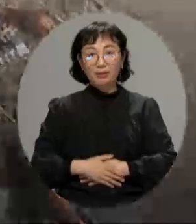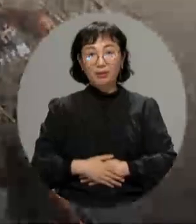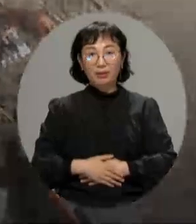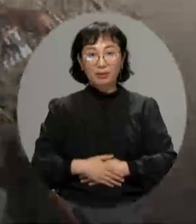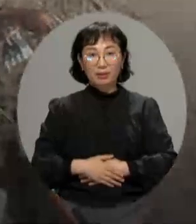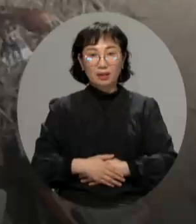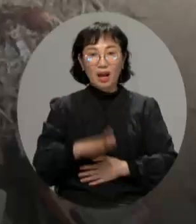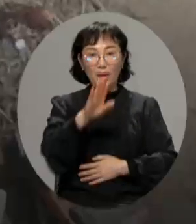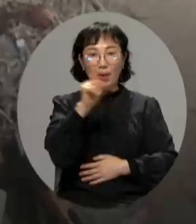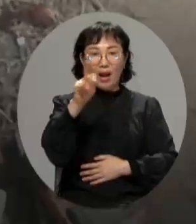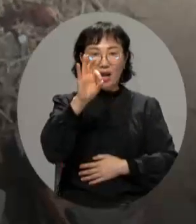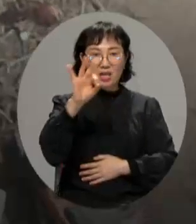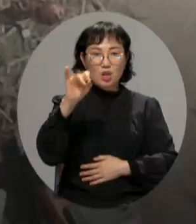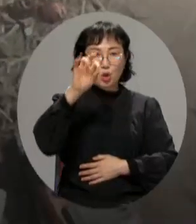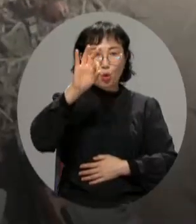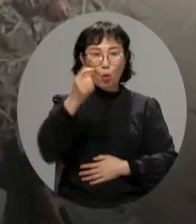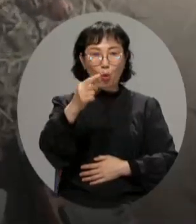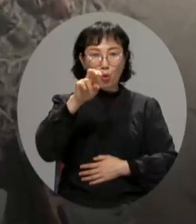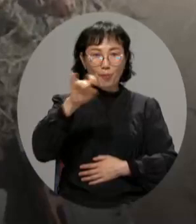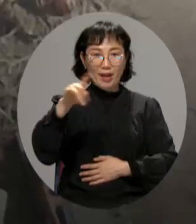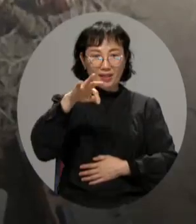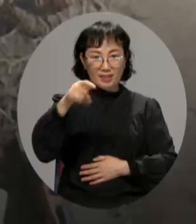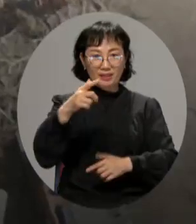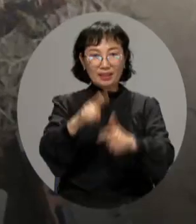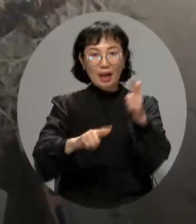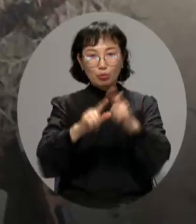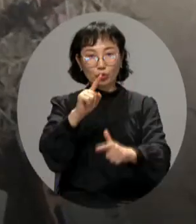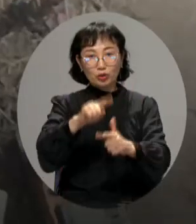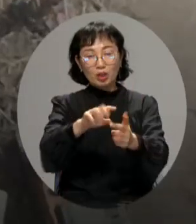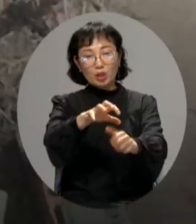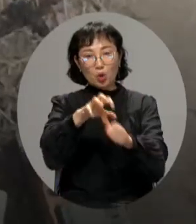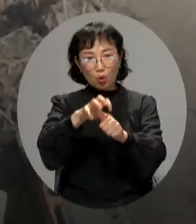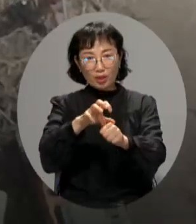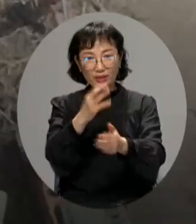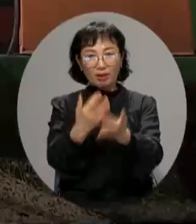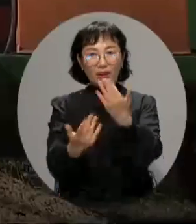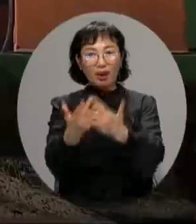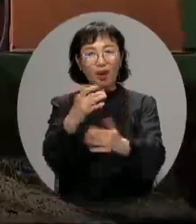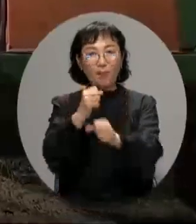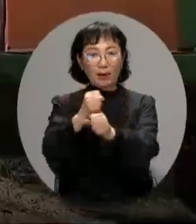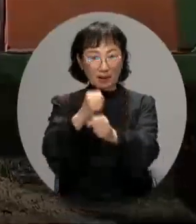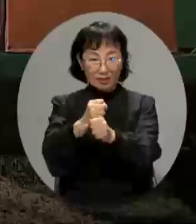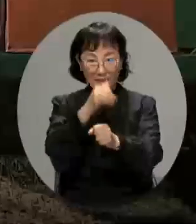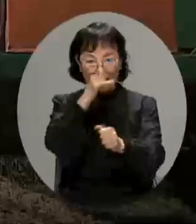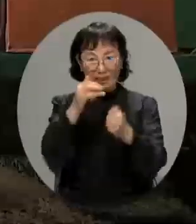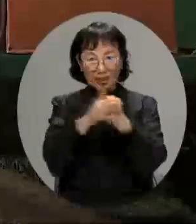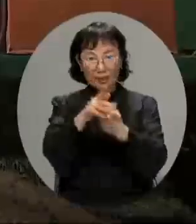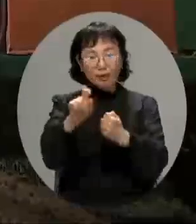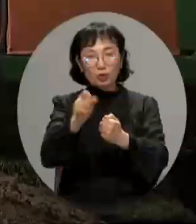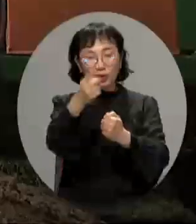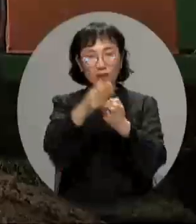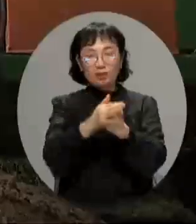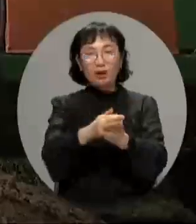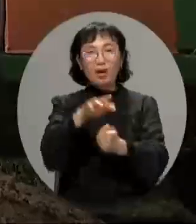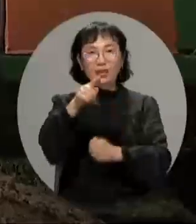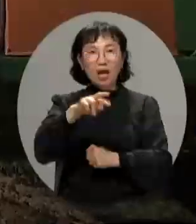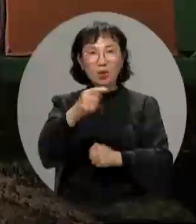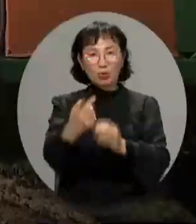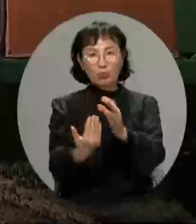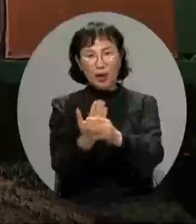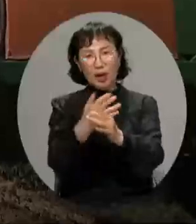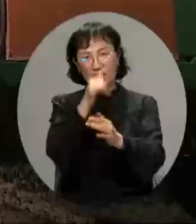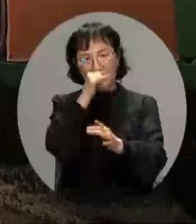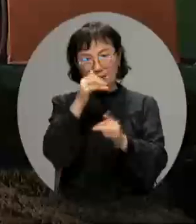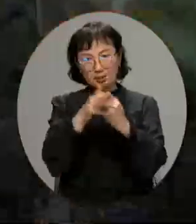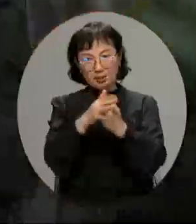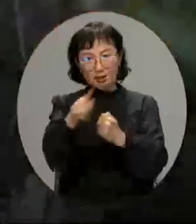경우는 나무라는 자원을 베어서 태우는 것이기 때문에 사실 그 과정에서 탄소 배출과 산림 훼손이 나타날 수밖에 없습니다. 그래서